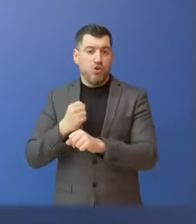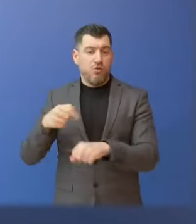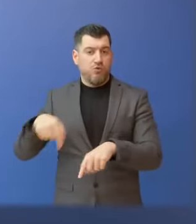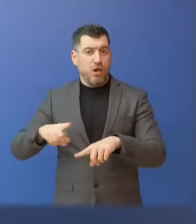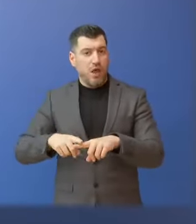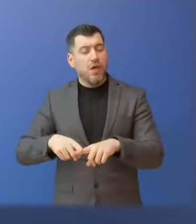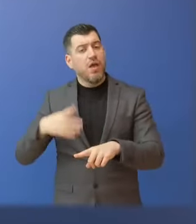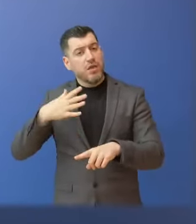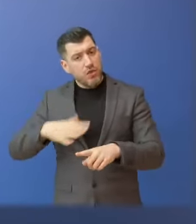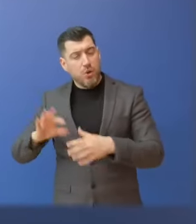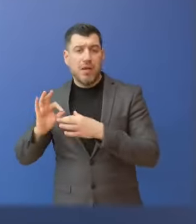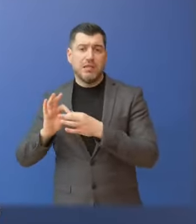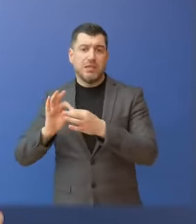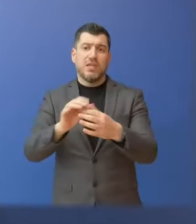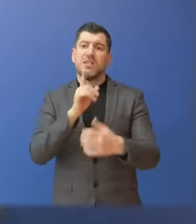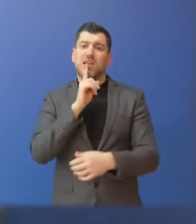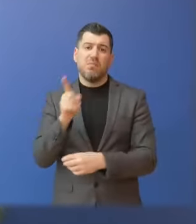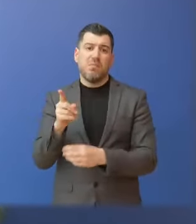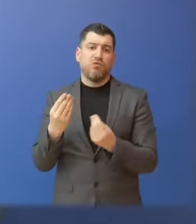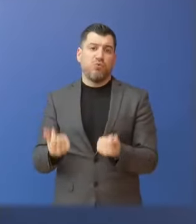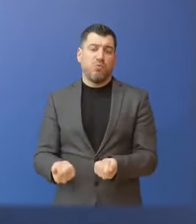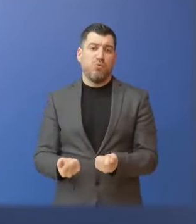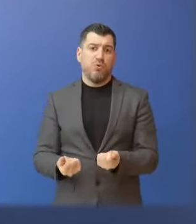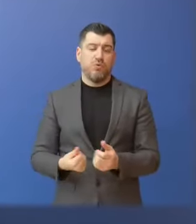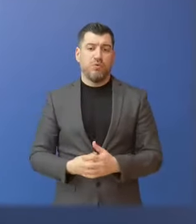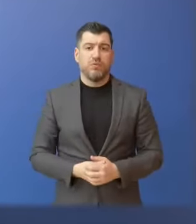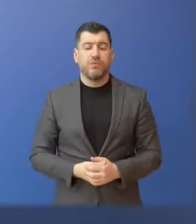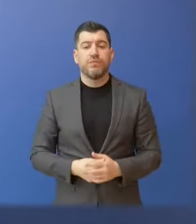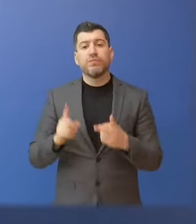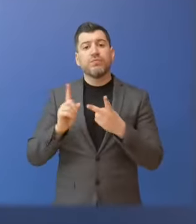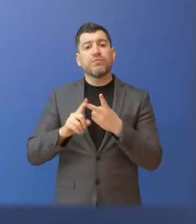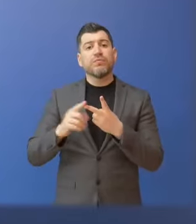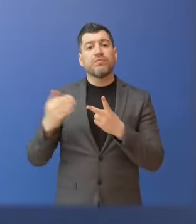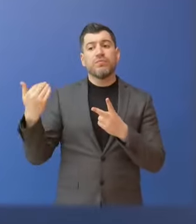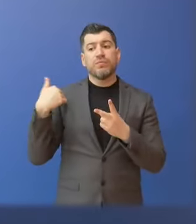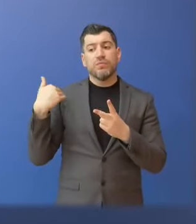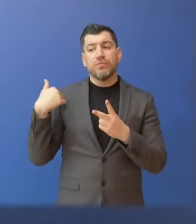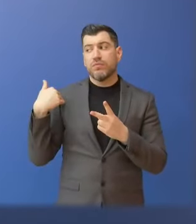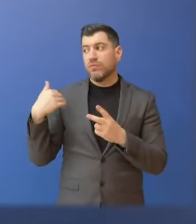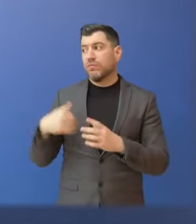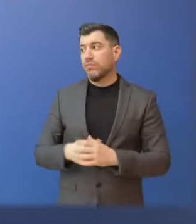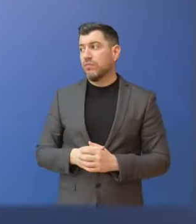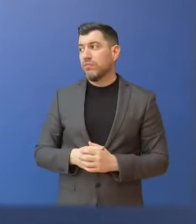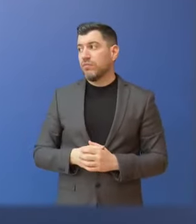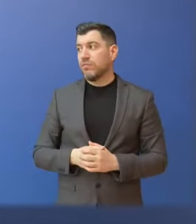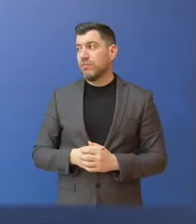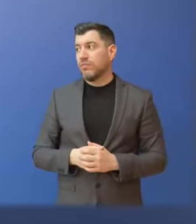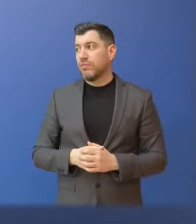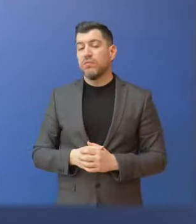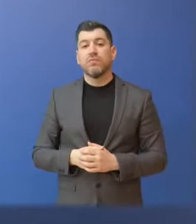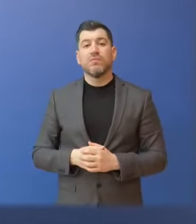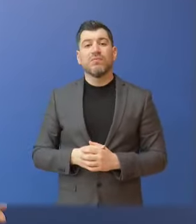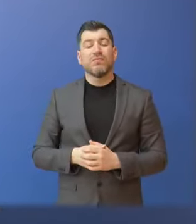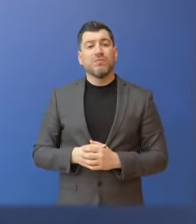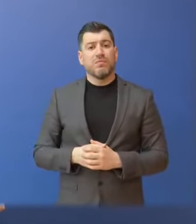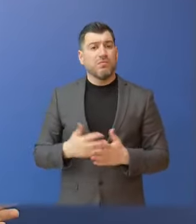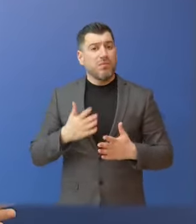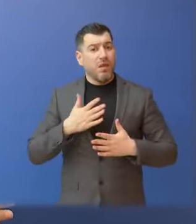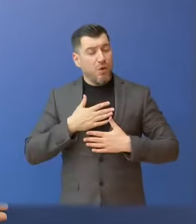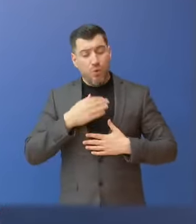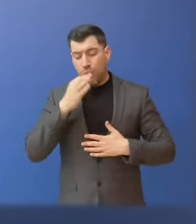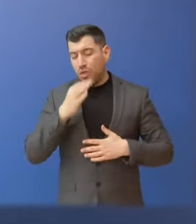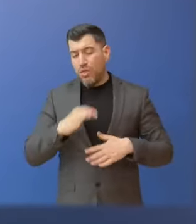μας τώρα το το δεύτερο το δεύτερο που με ρωτήσατε ως γιατί όχι δεν δεν είπα εγώ